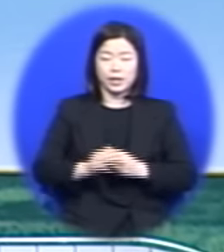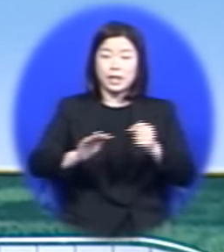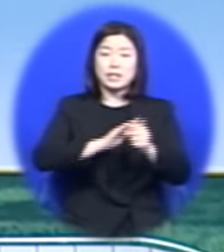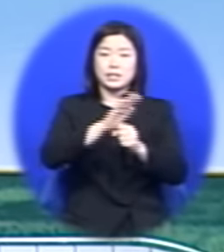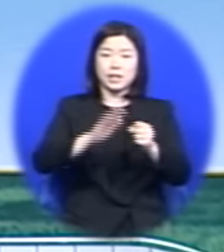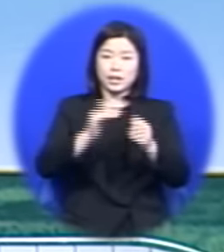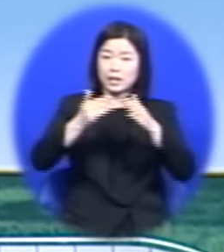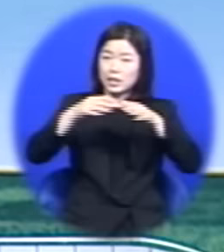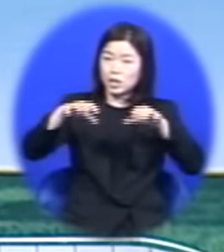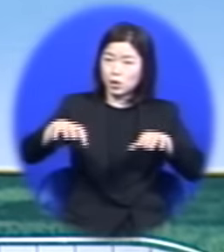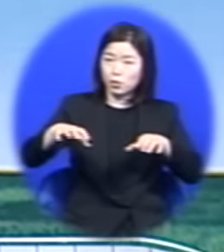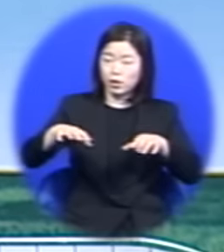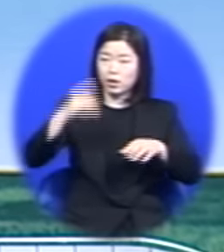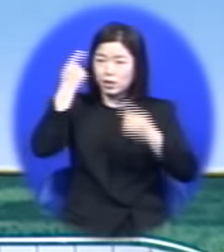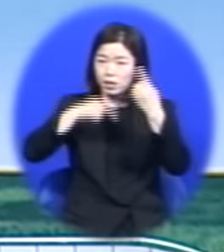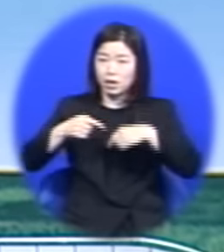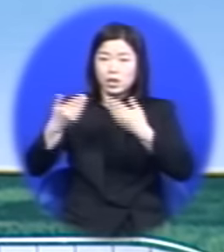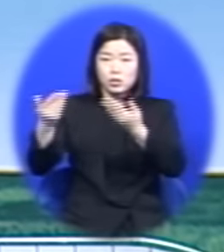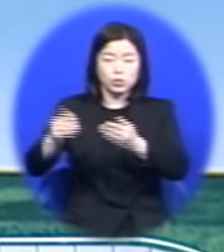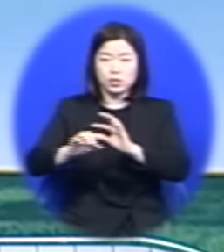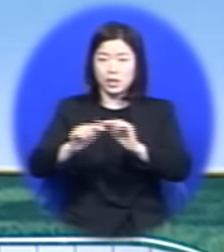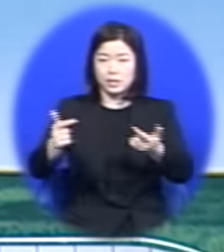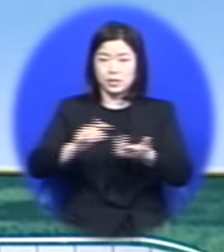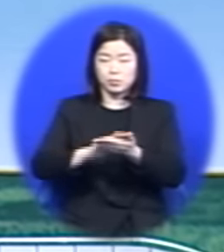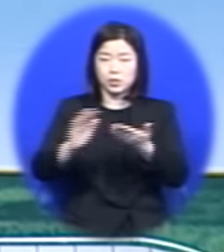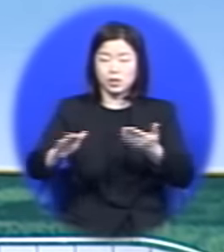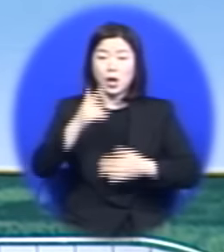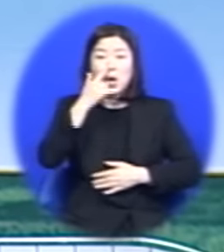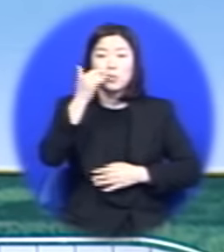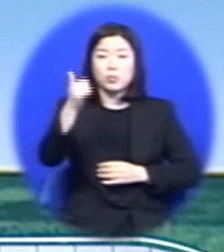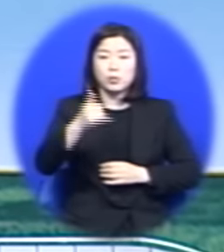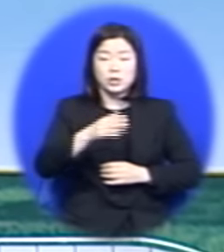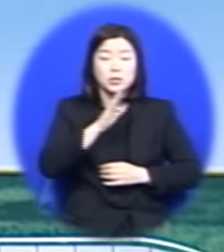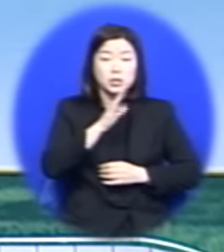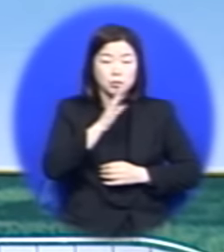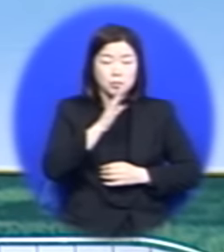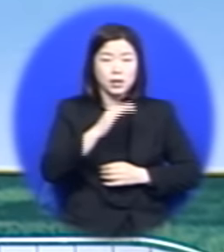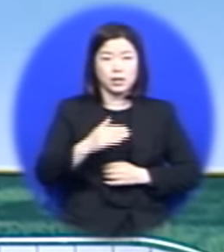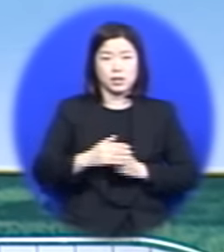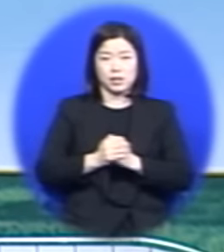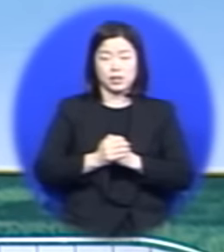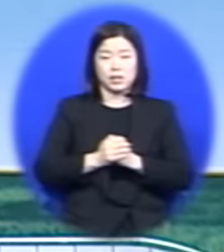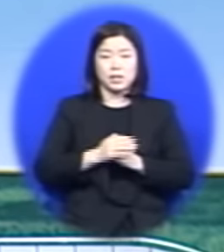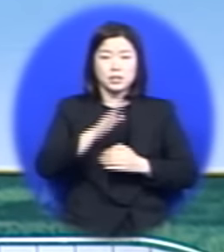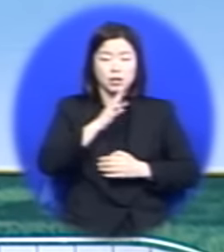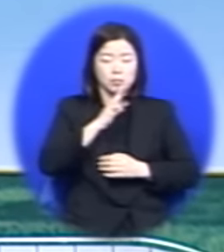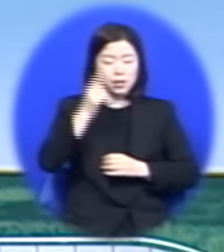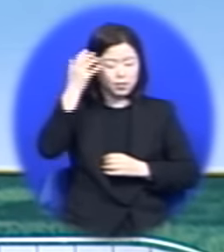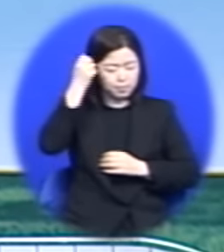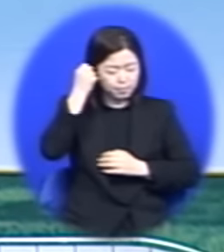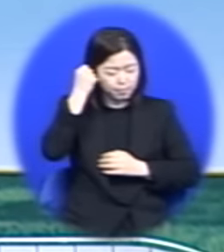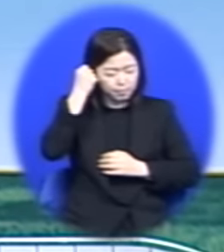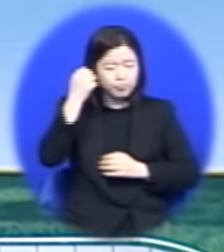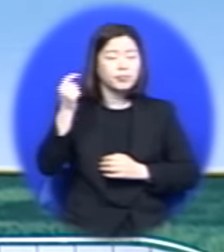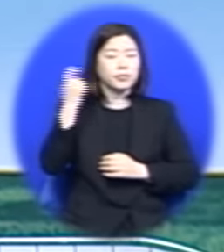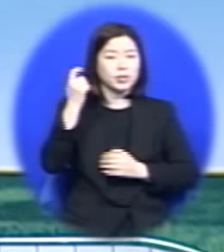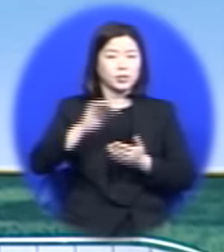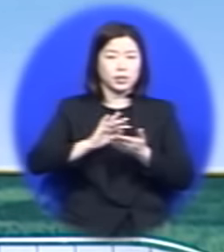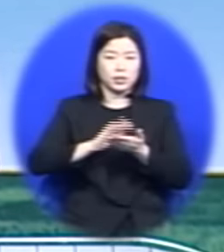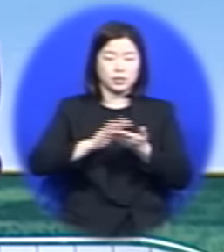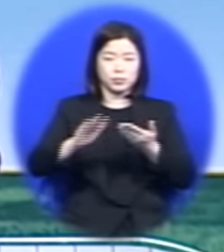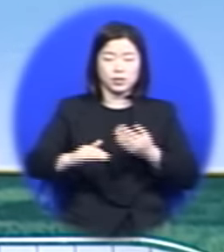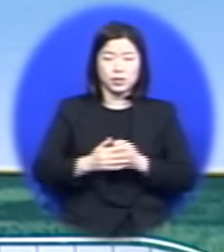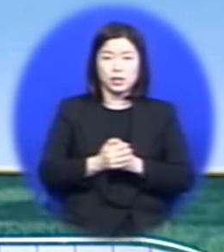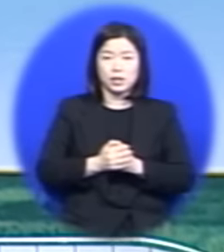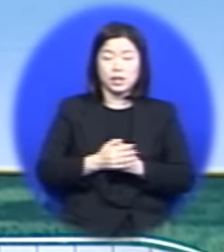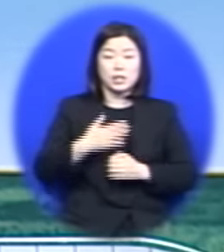사랑은 이웃에게 해를 입히지 않습니다. 부모님들이 정말 정말 새겨서 들어야 됩니다.